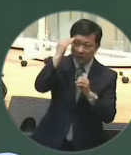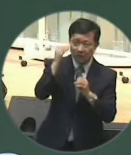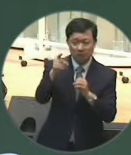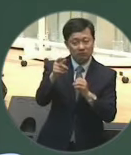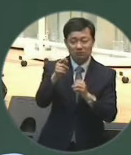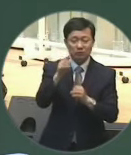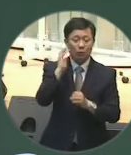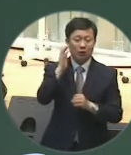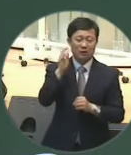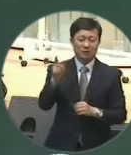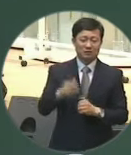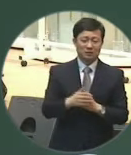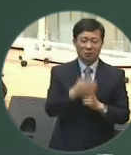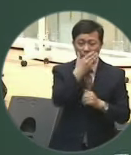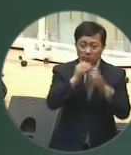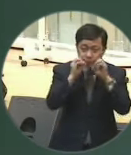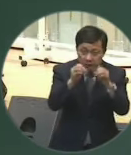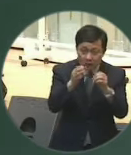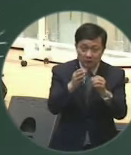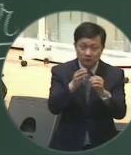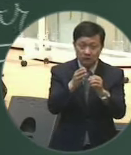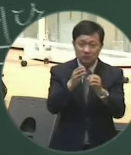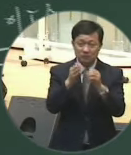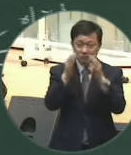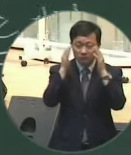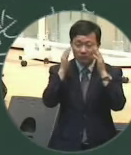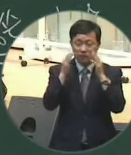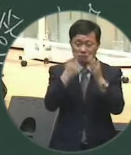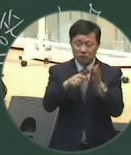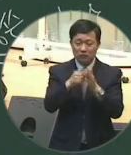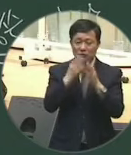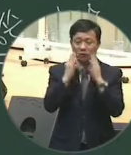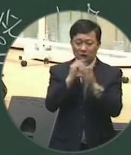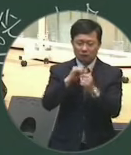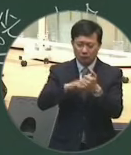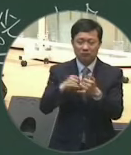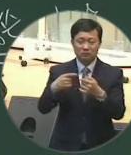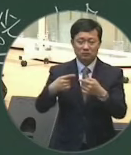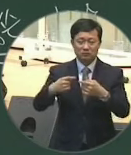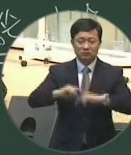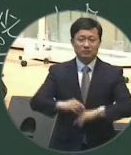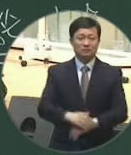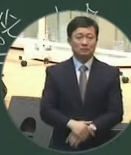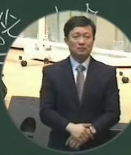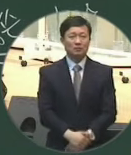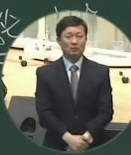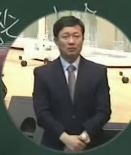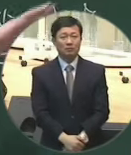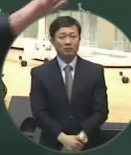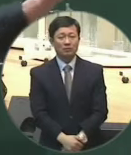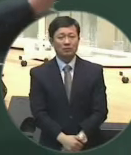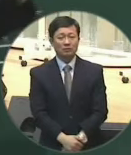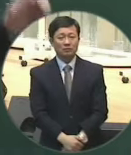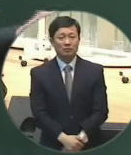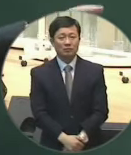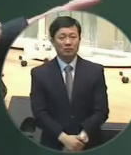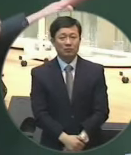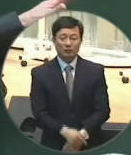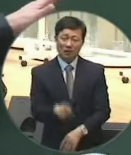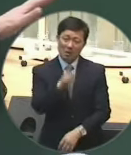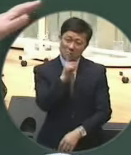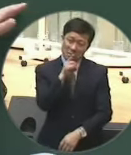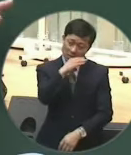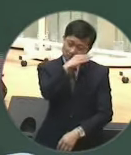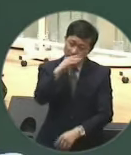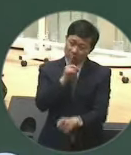officer, you go to your church. If you're going to say anything at all, say what is beneficial to the gospel. 아무리 옳은 말도 교회 도움 안 되는 말,